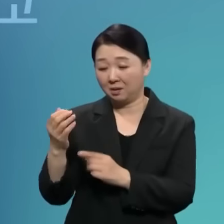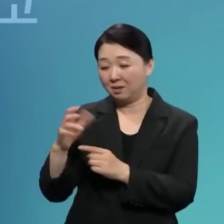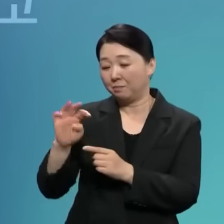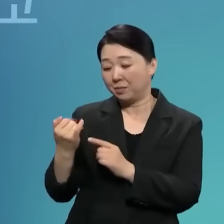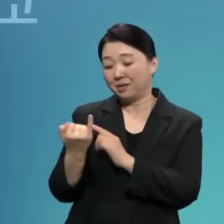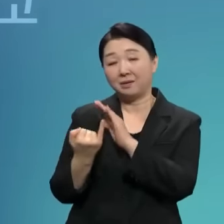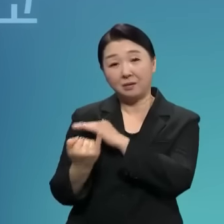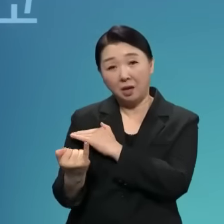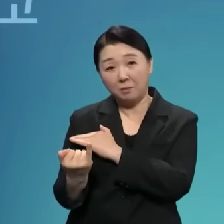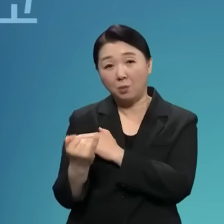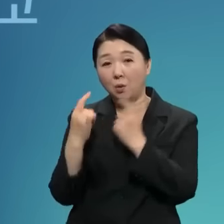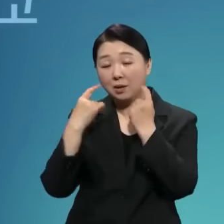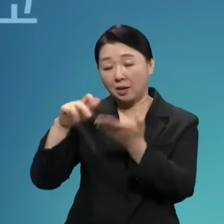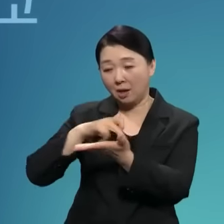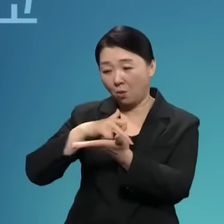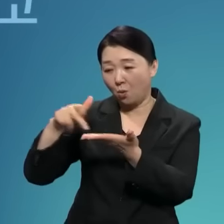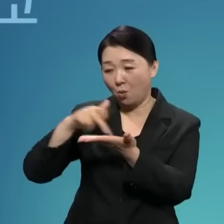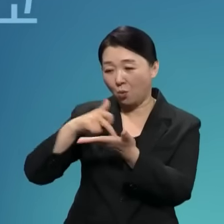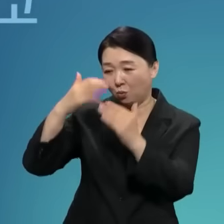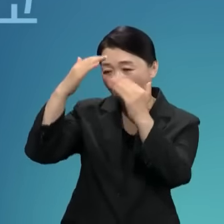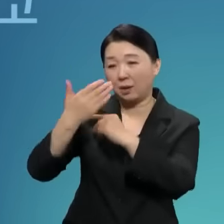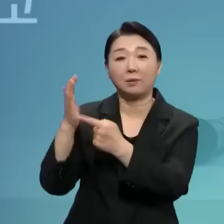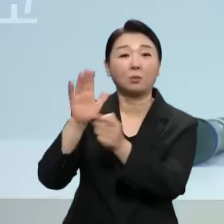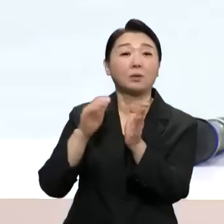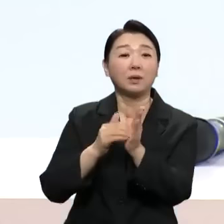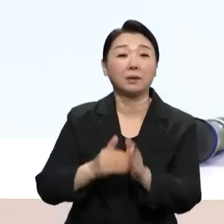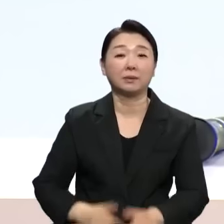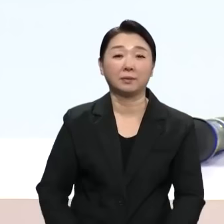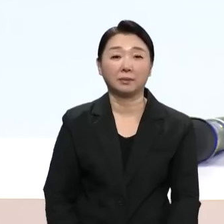사적인 카카오톡 대화 내역이 또 공개됐기 때문입니다.